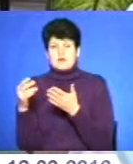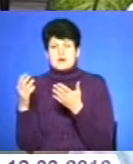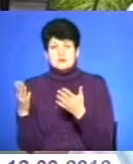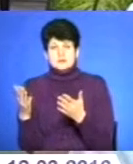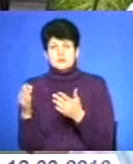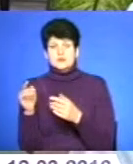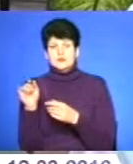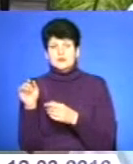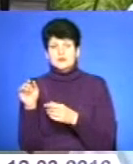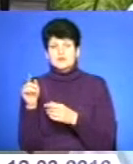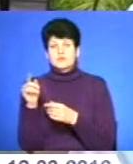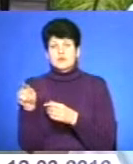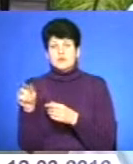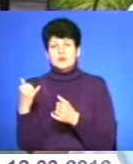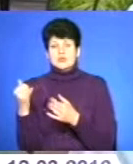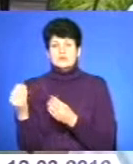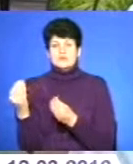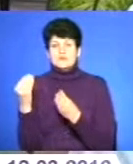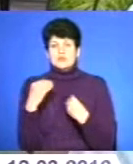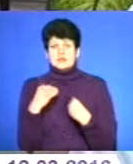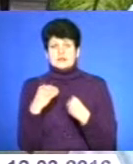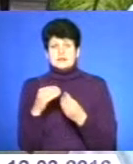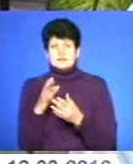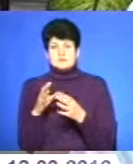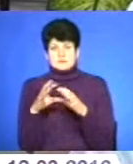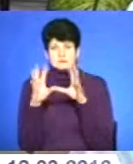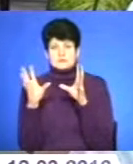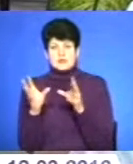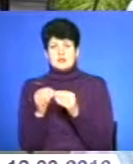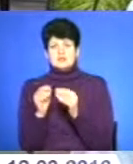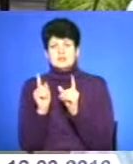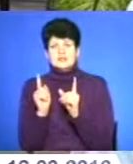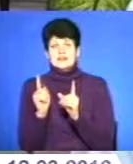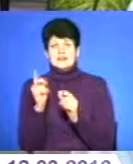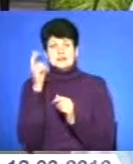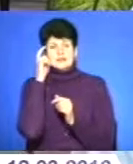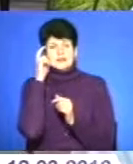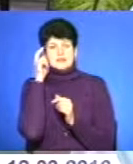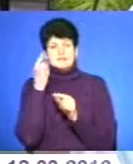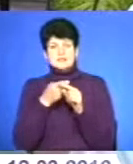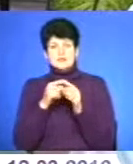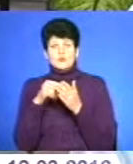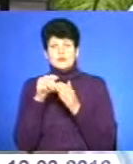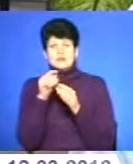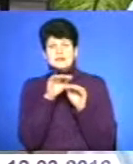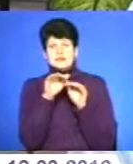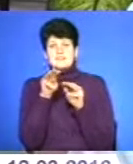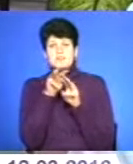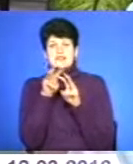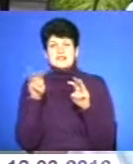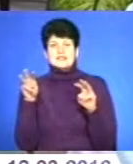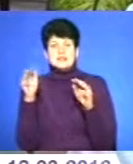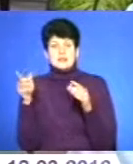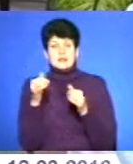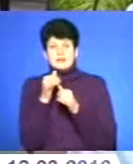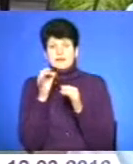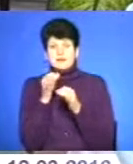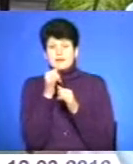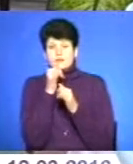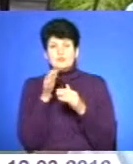нас постачається централізовано, тільки з Києва, закупляється на рівні міністерства, і ми ніяк не